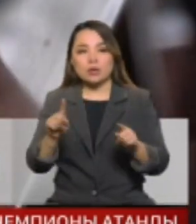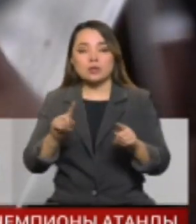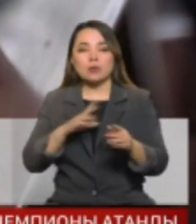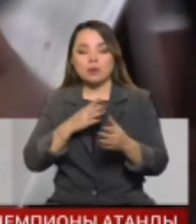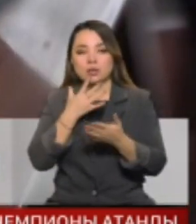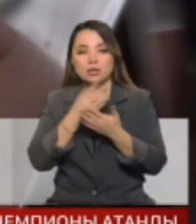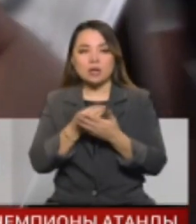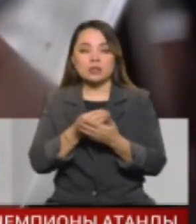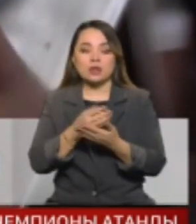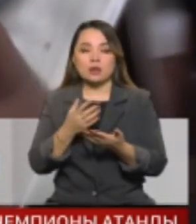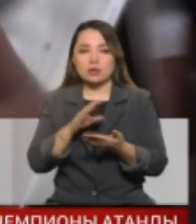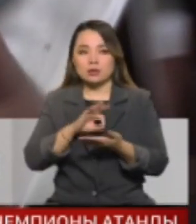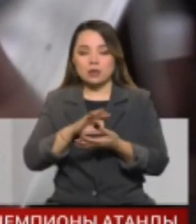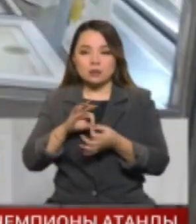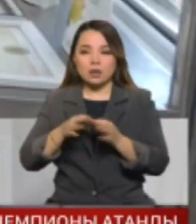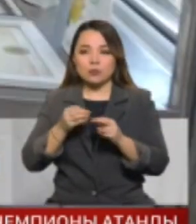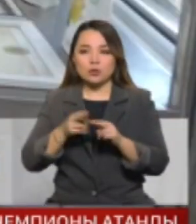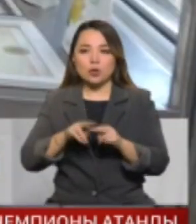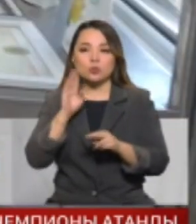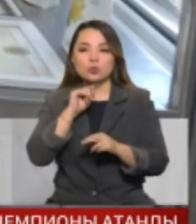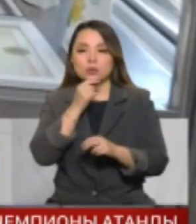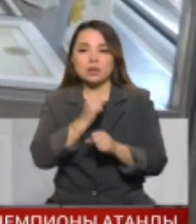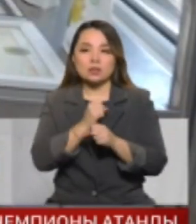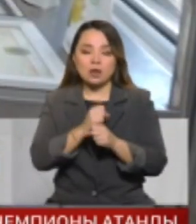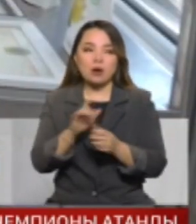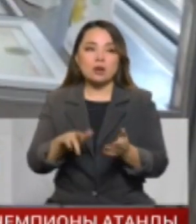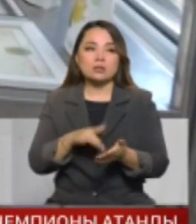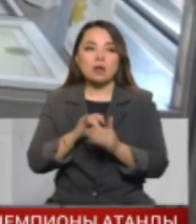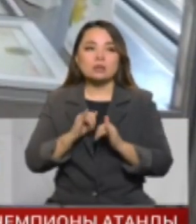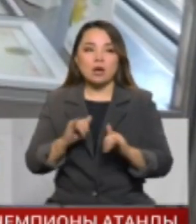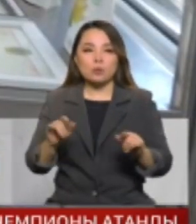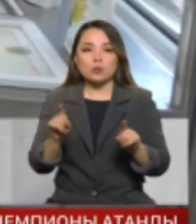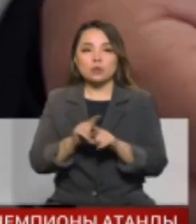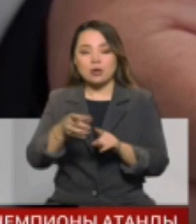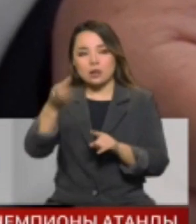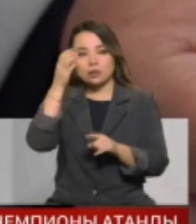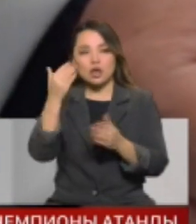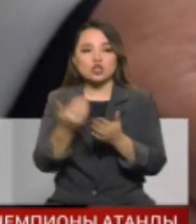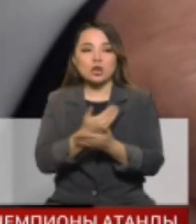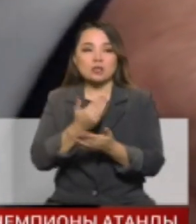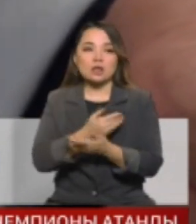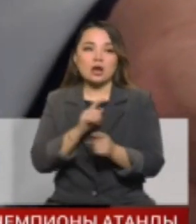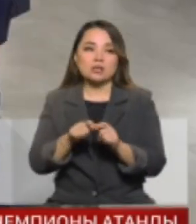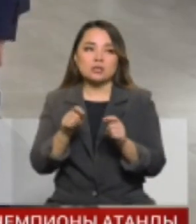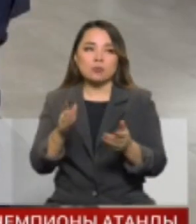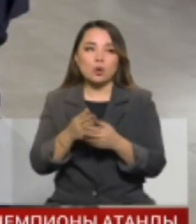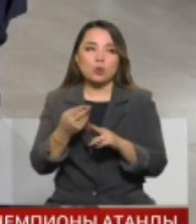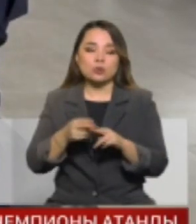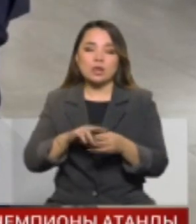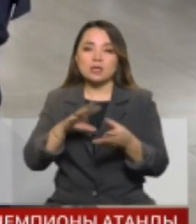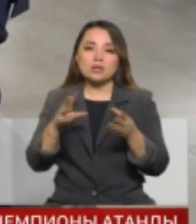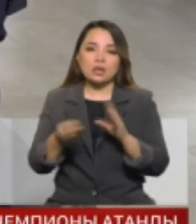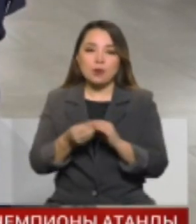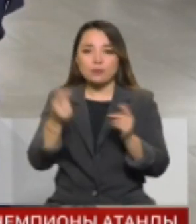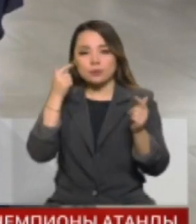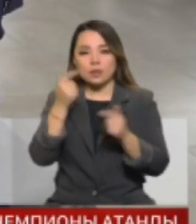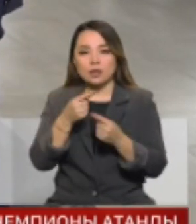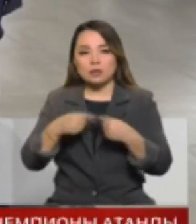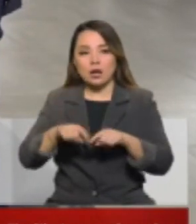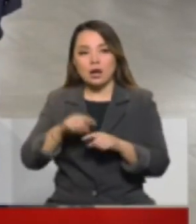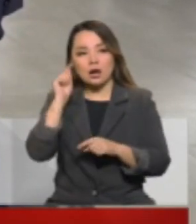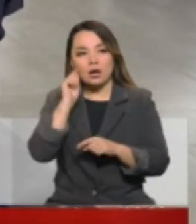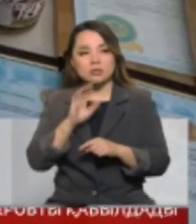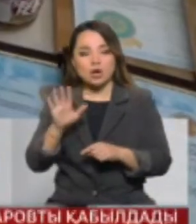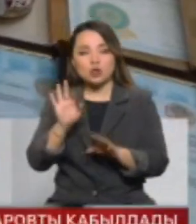енгізді. Баламалы энергия, су үнемдеу және қаланың дамуына қатысты ғылыми жаңалықтар ашты. Соның нәтижесінде білім ордасы